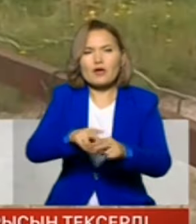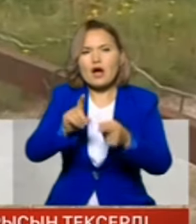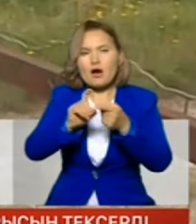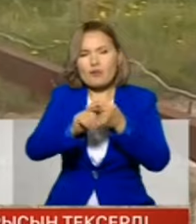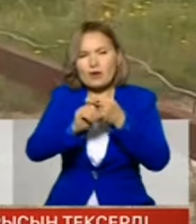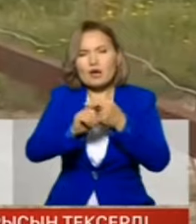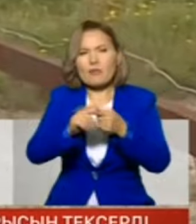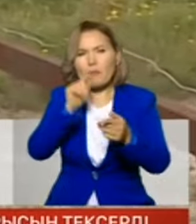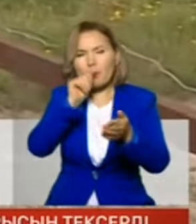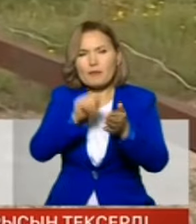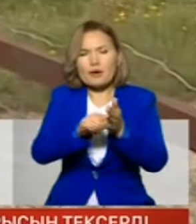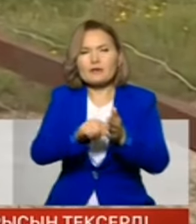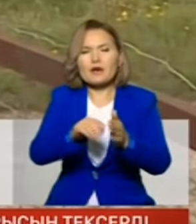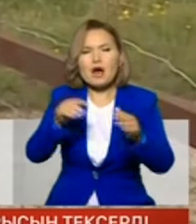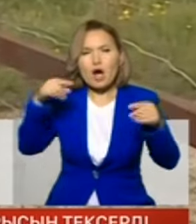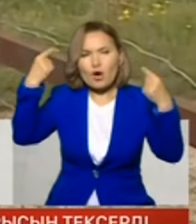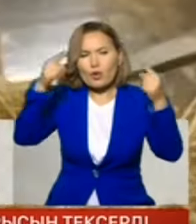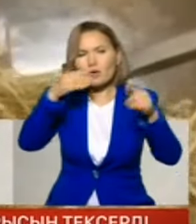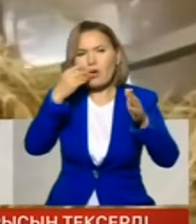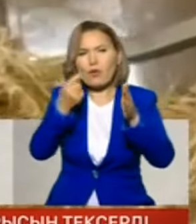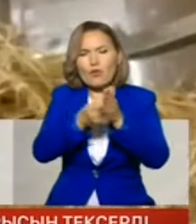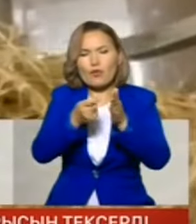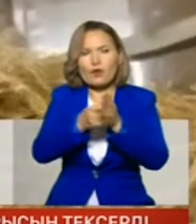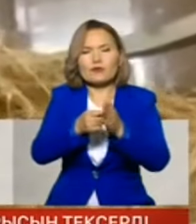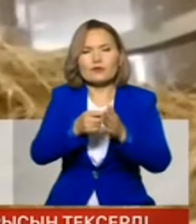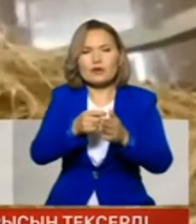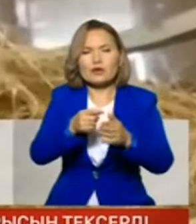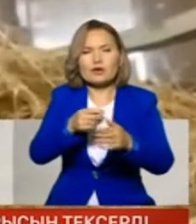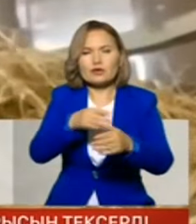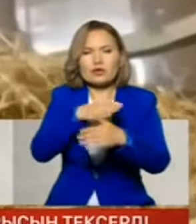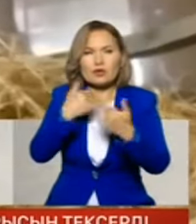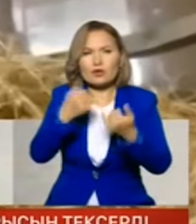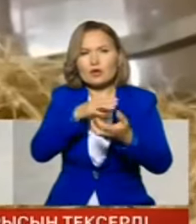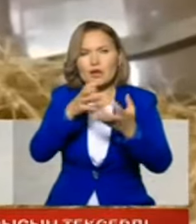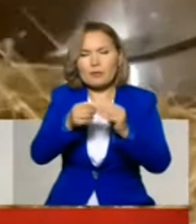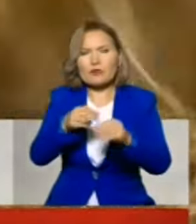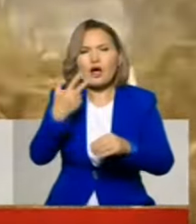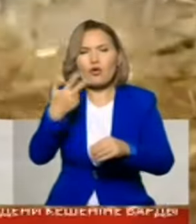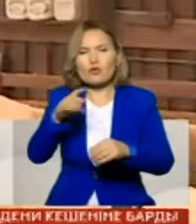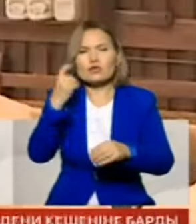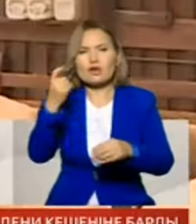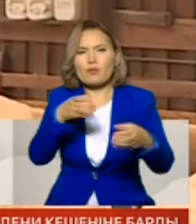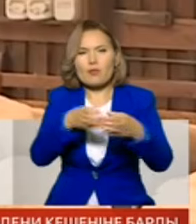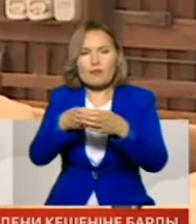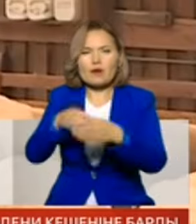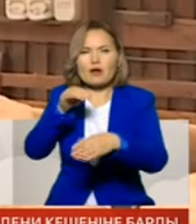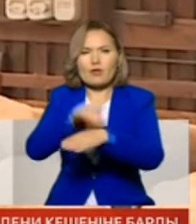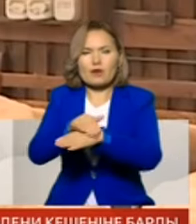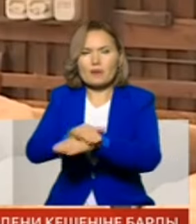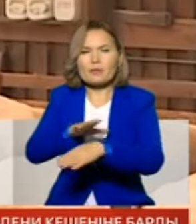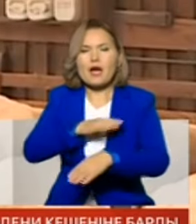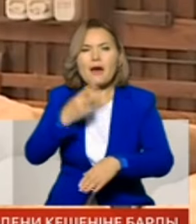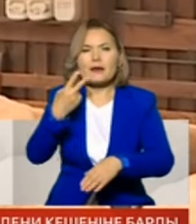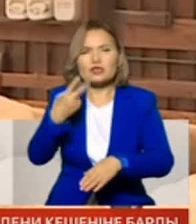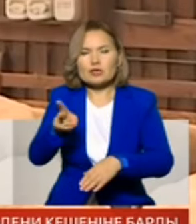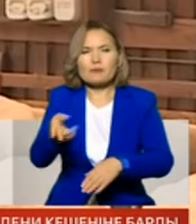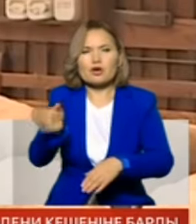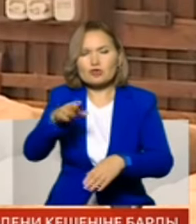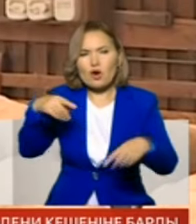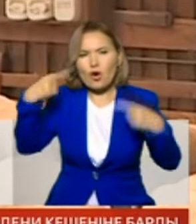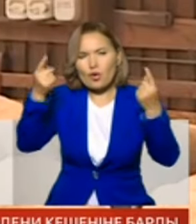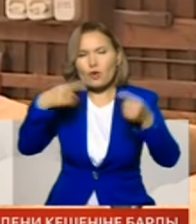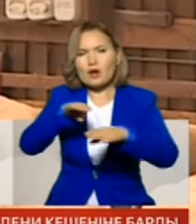алаңдаулы. Еуропаның солтүстігінен жеткен қабынба безгек ел бойынша 30 шаруа қожалығынан анықталған. Менің 20 шақты қойым өлді.